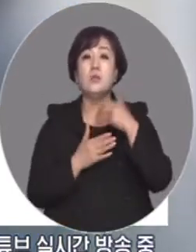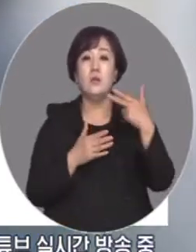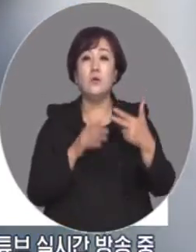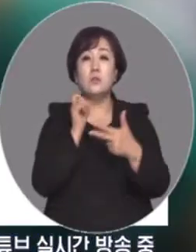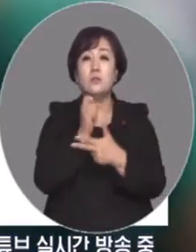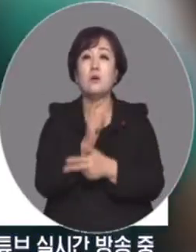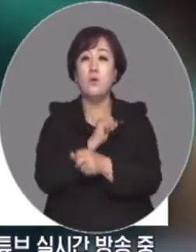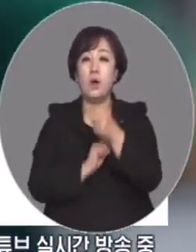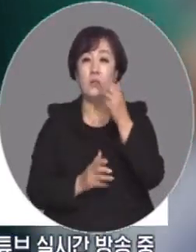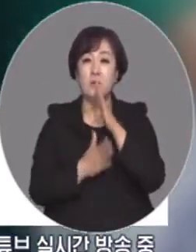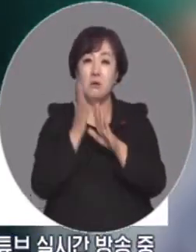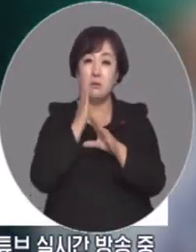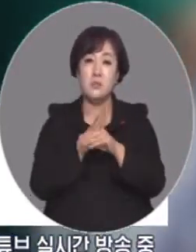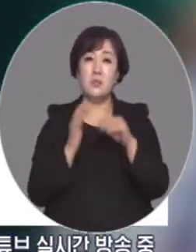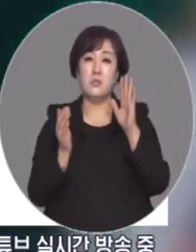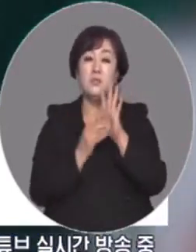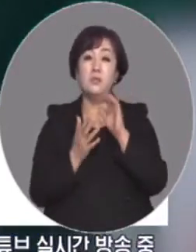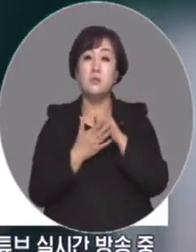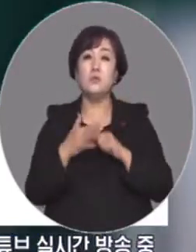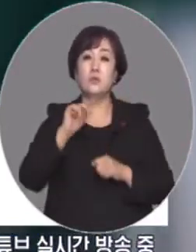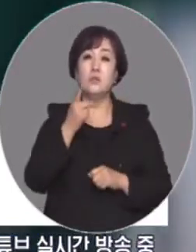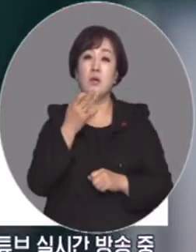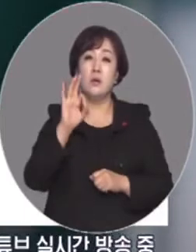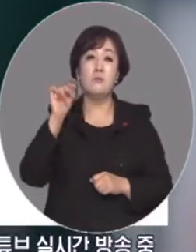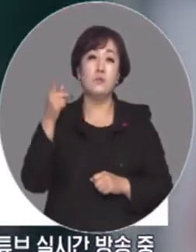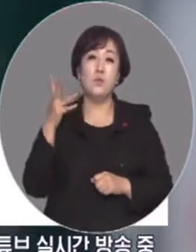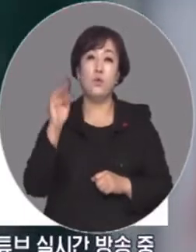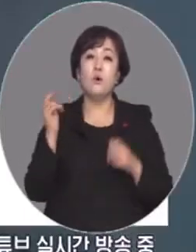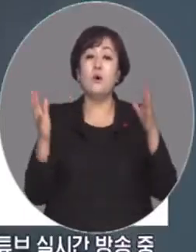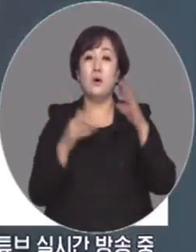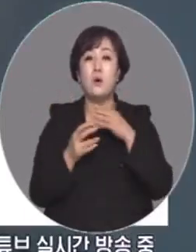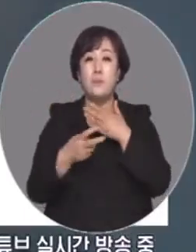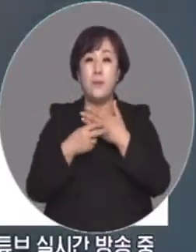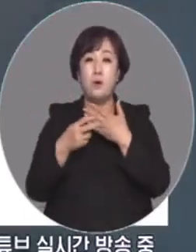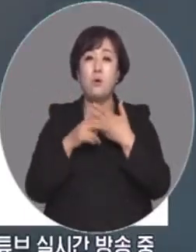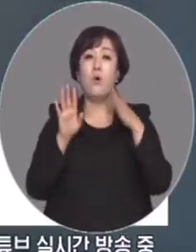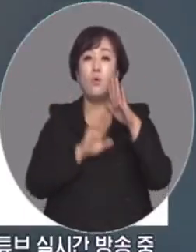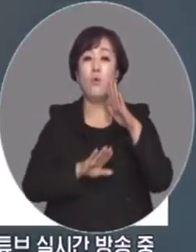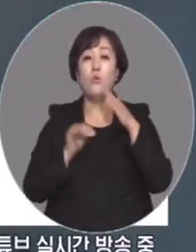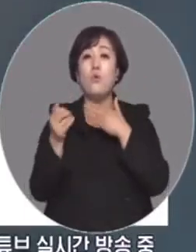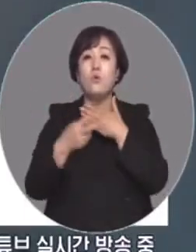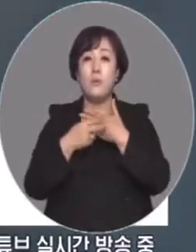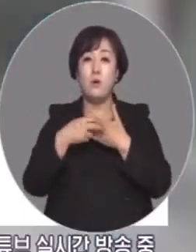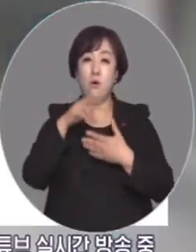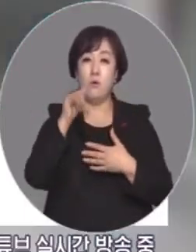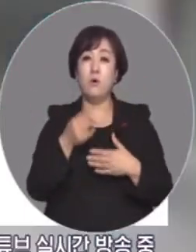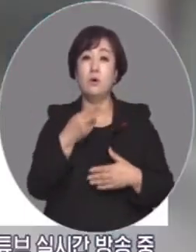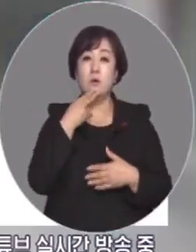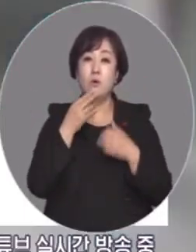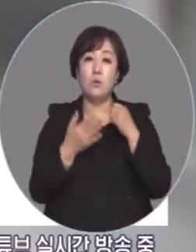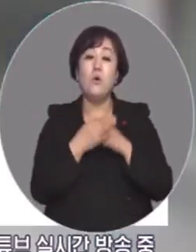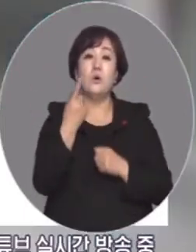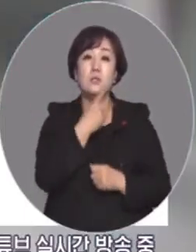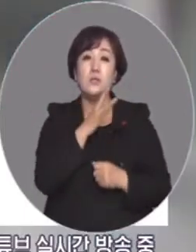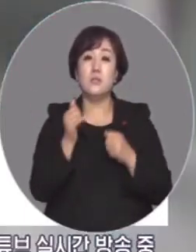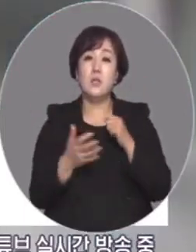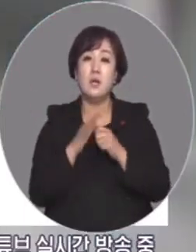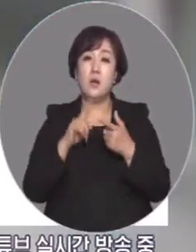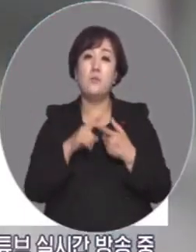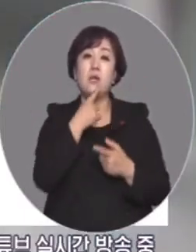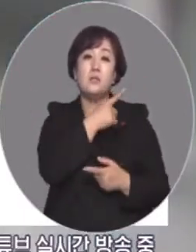개택 광역시 중 유일하게 상급 종합병원과 00 종합병원이 없고 인구 1000명당 의사 수가